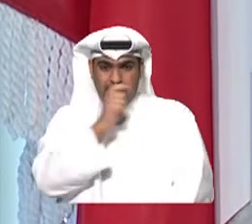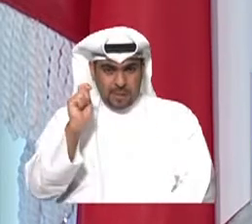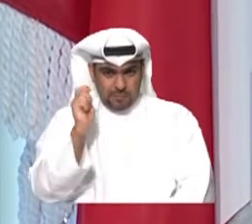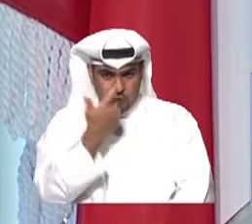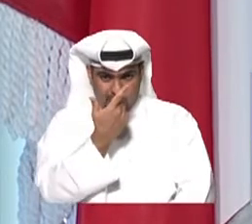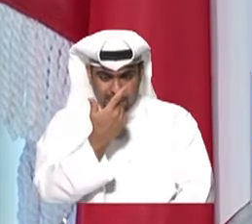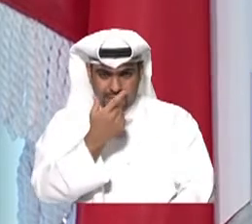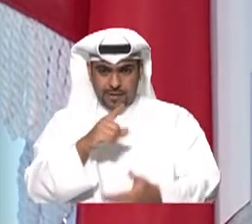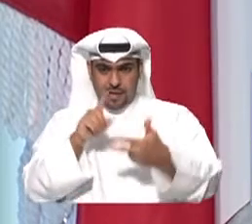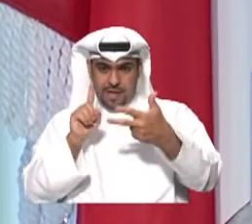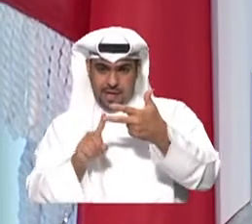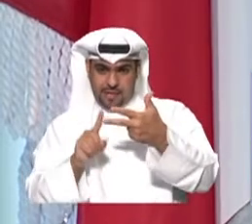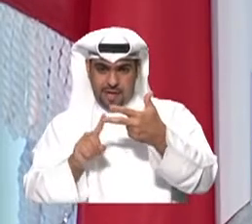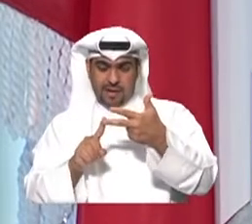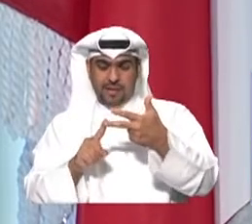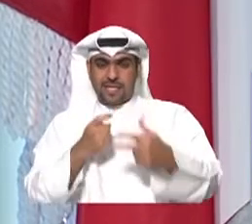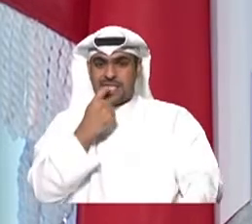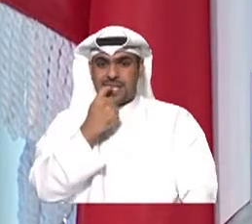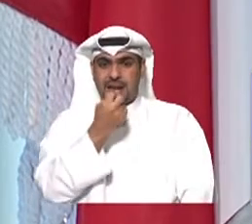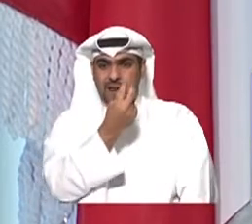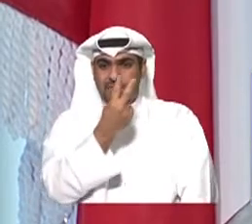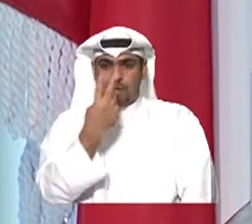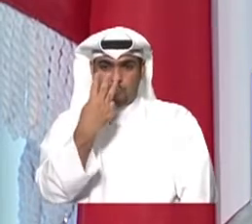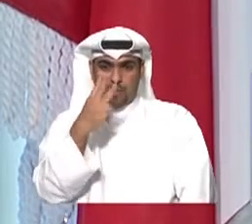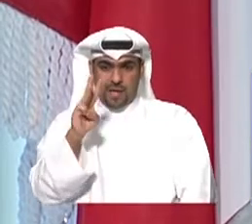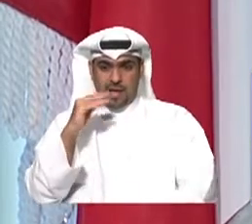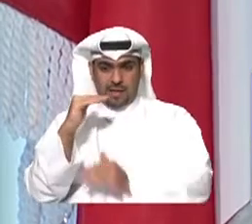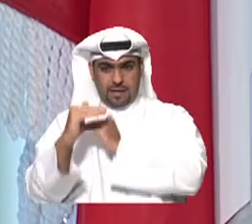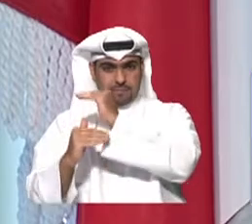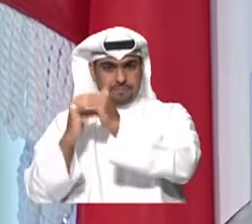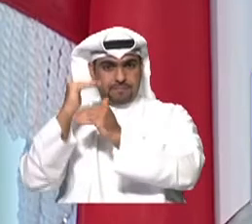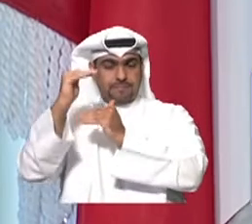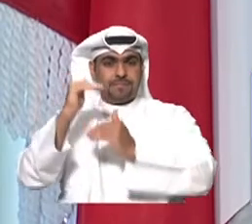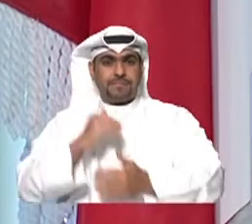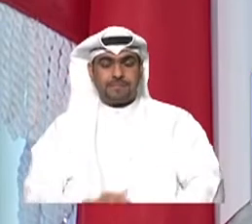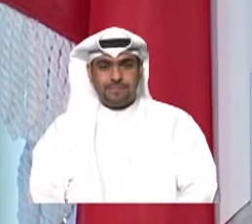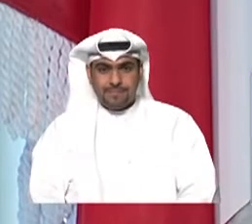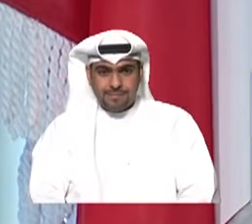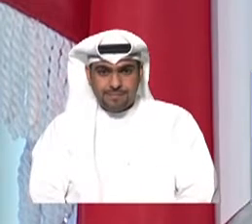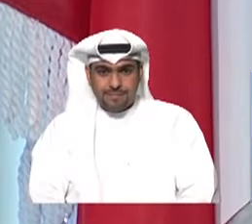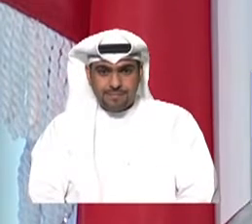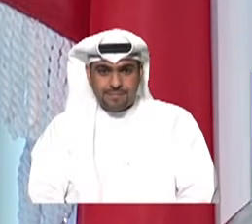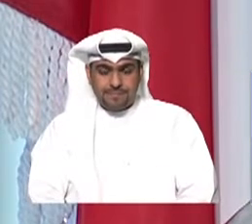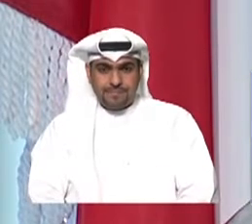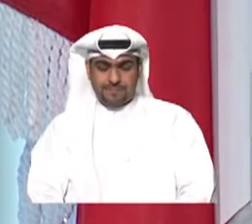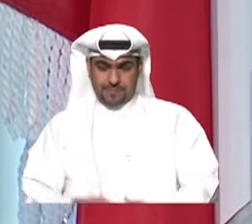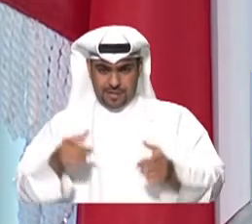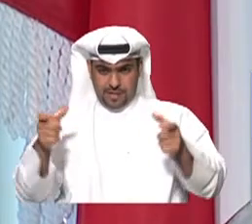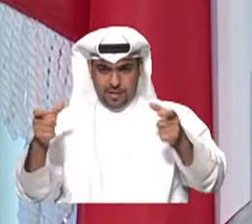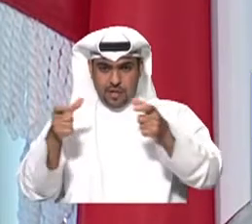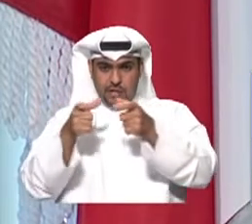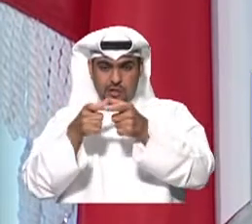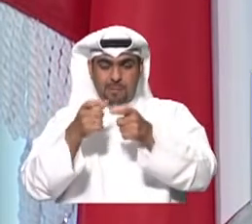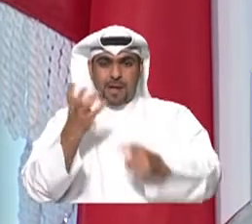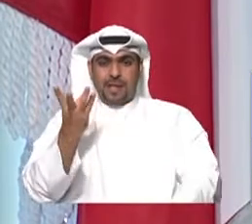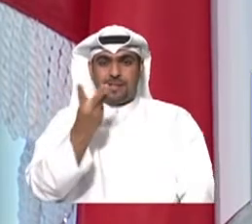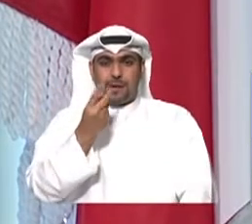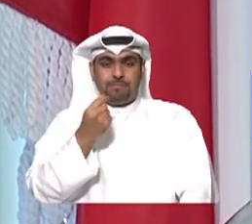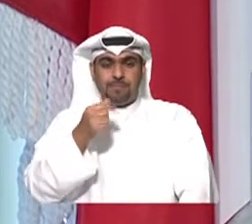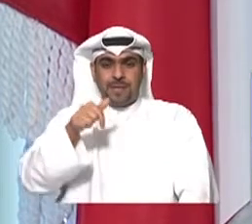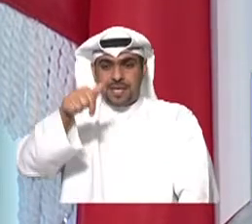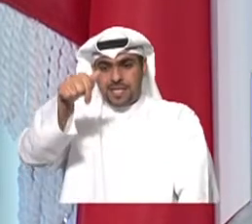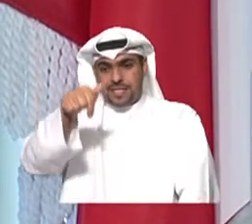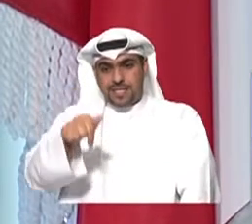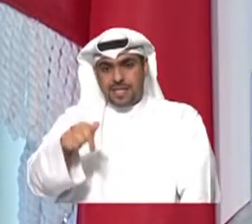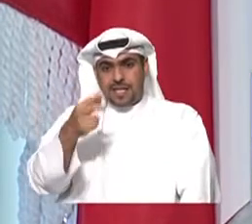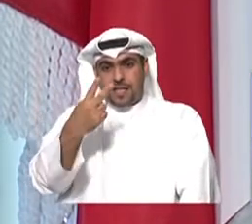التنمية المستدامة 2030. كما يحدون الأمل بأن تساهم نتائج المؤتمر 26 للدول أطراف